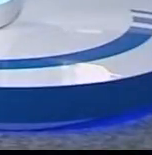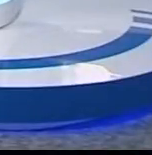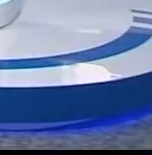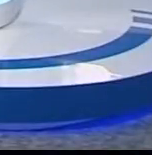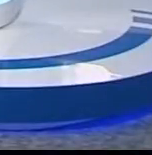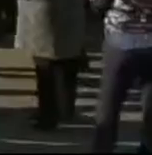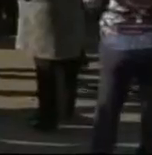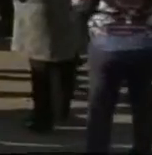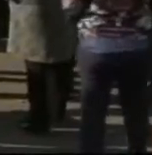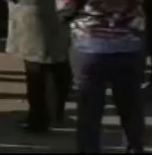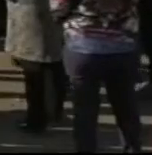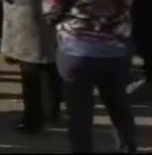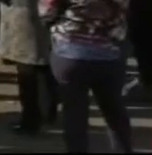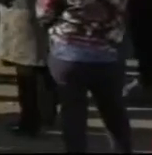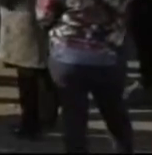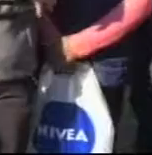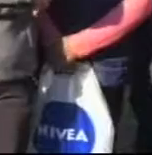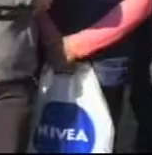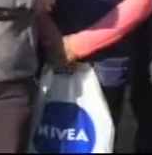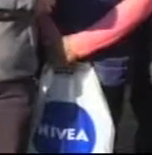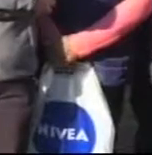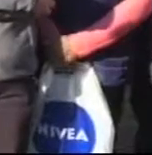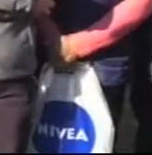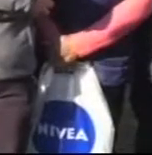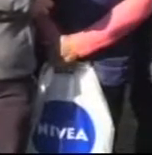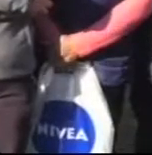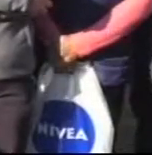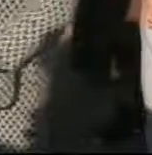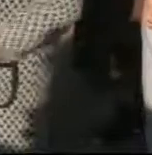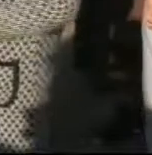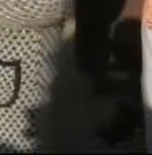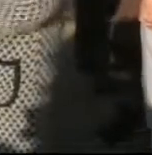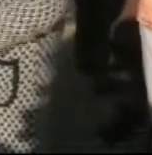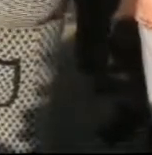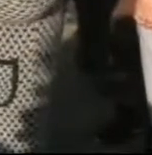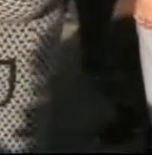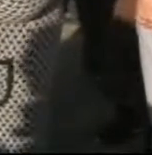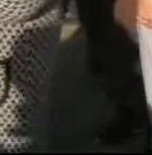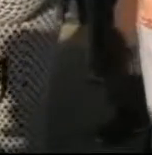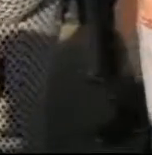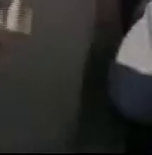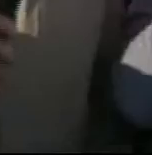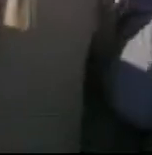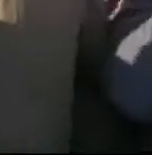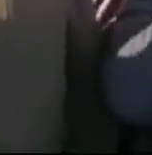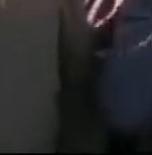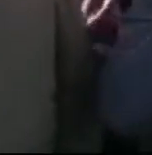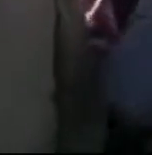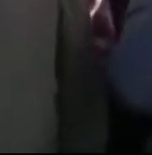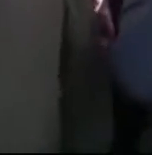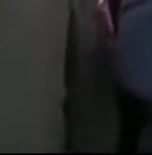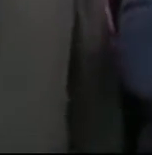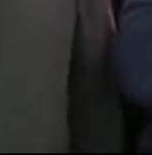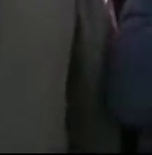аңдатпа. Қала әкімі Ермак Сәлімов Қарағайлы ауданының тұрғындарымен кездесті. Жиында тұрғын үйлерге коммуналдық